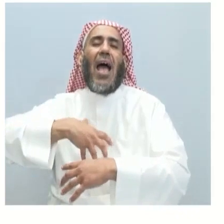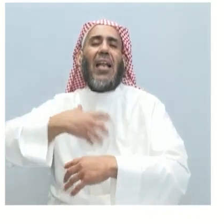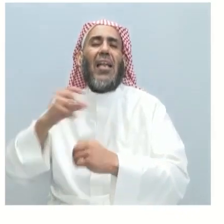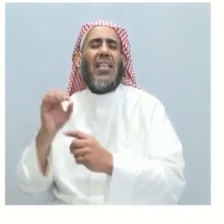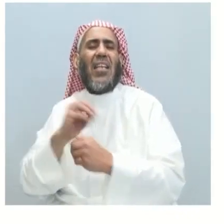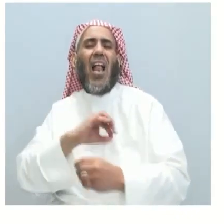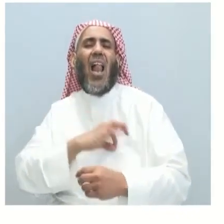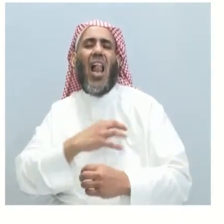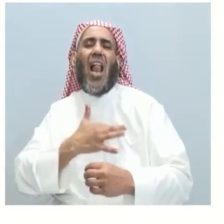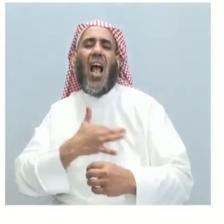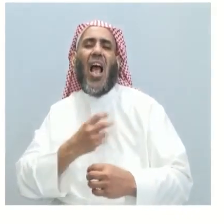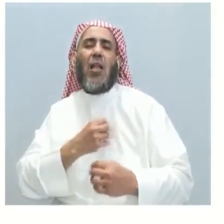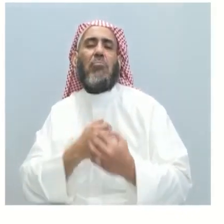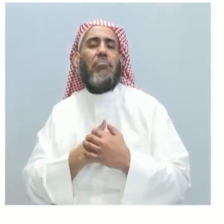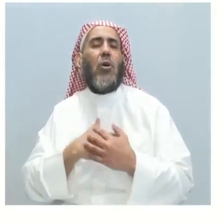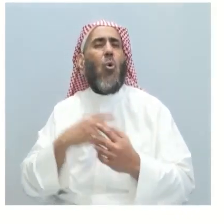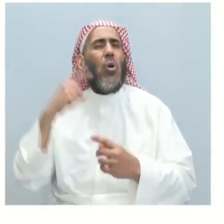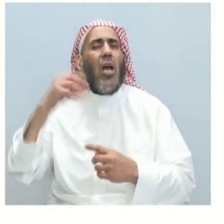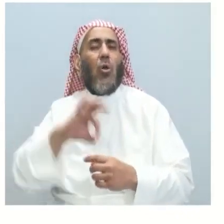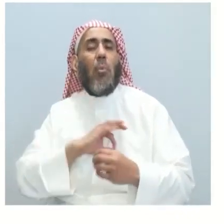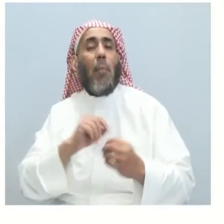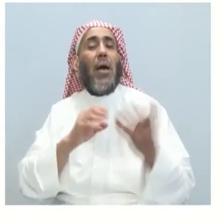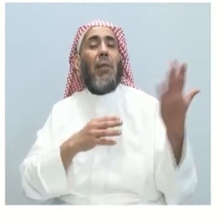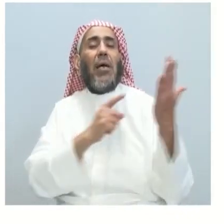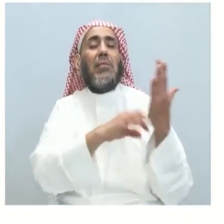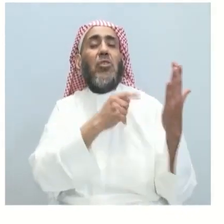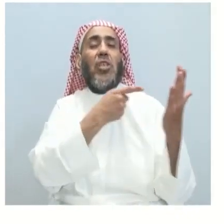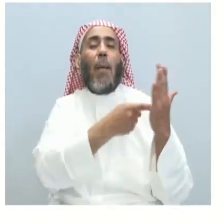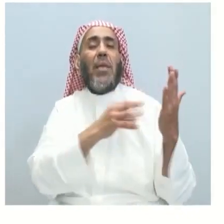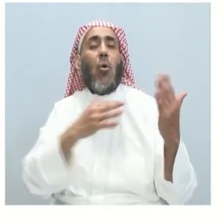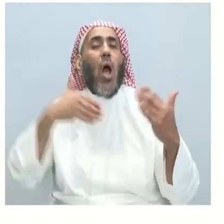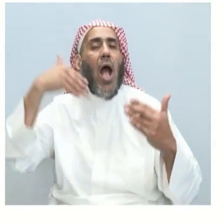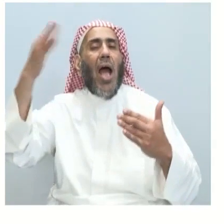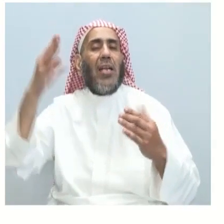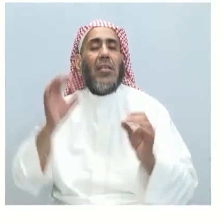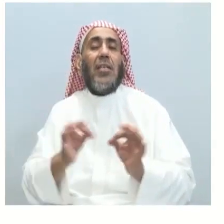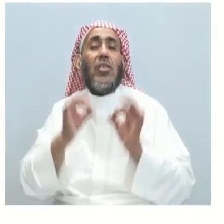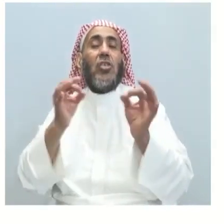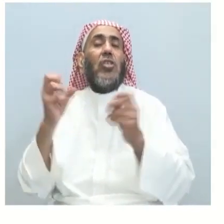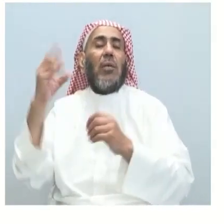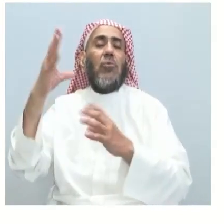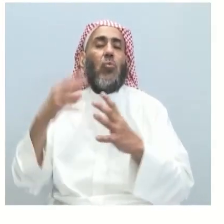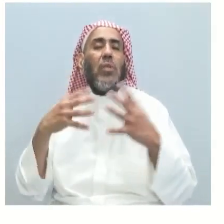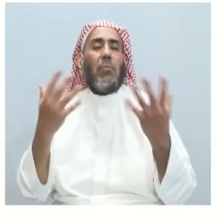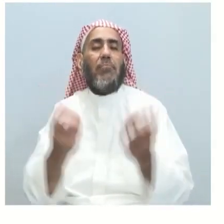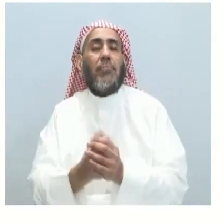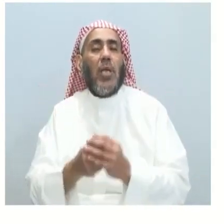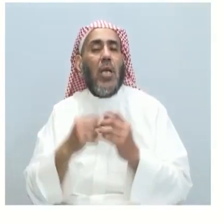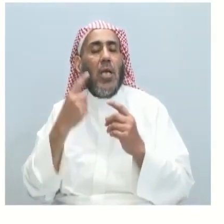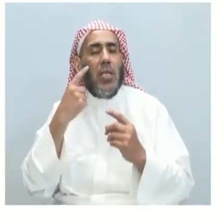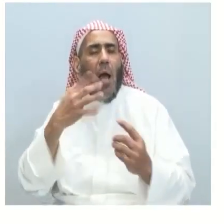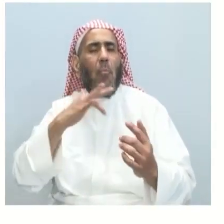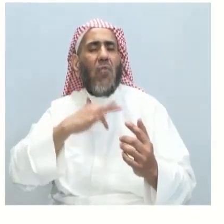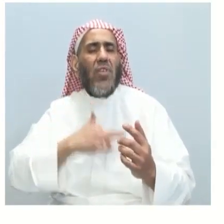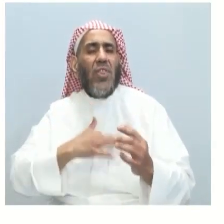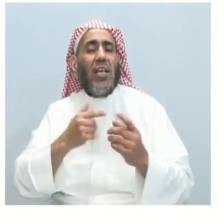حديث هنا عن القلب عن القلبه وعن تذكر الحب اما المثير عند ابي القاسم هو كان خارجي الحديث عن الشمس والطبيعه تامل في الذات او